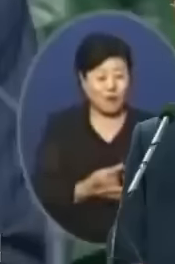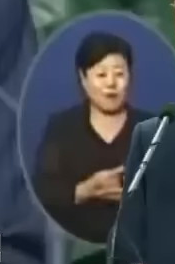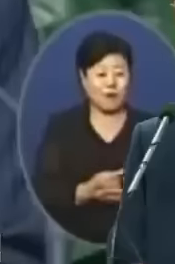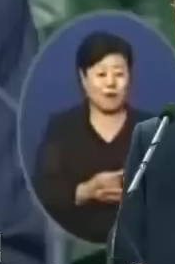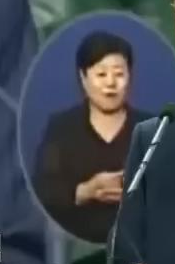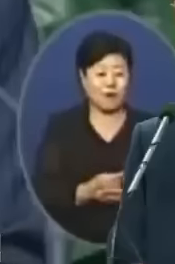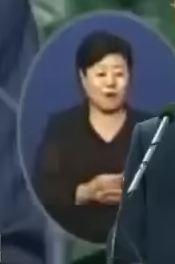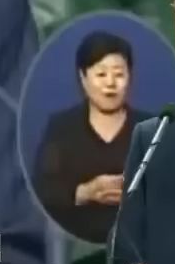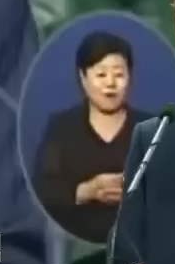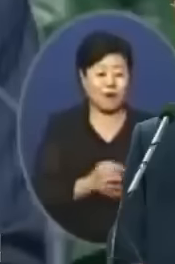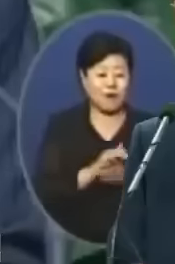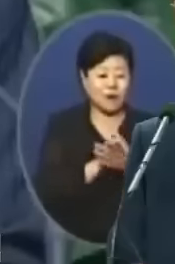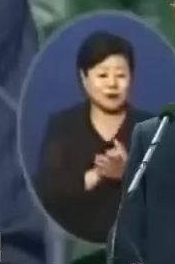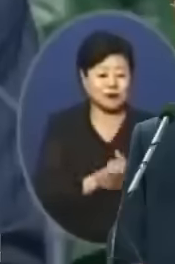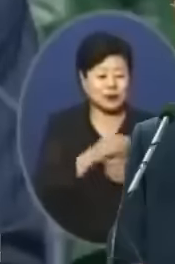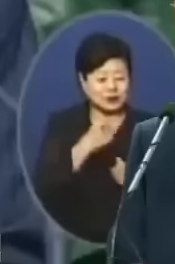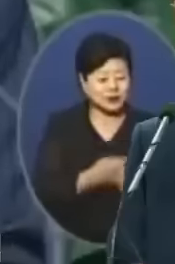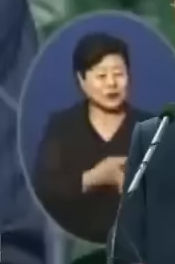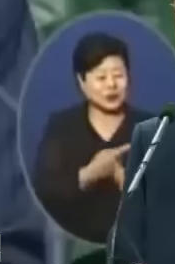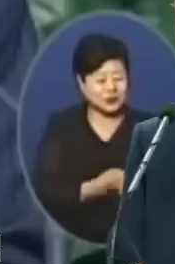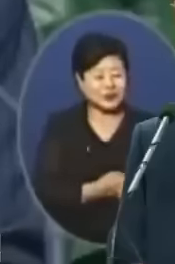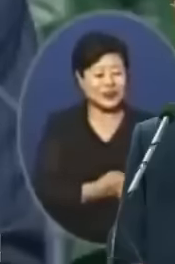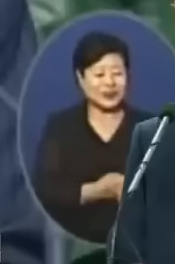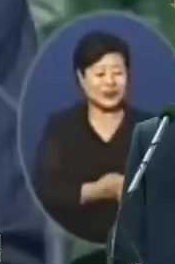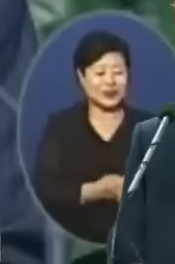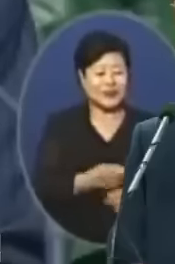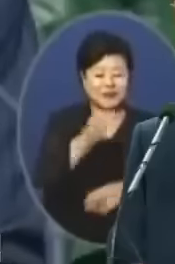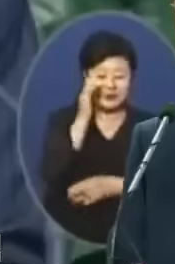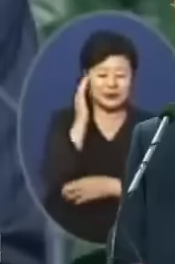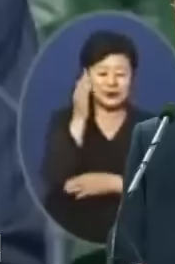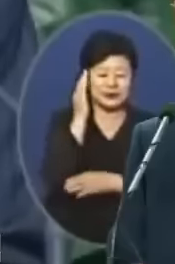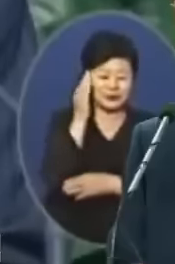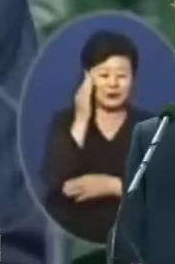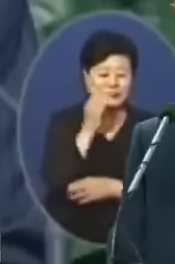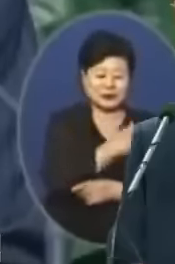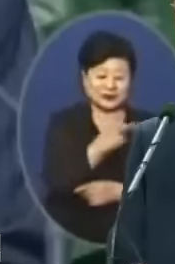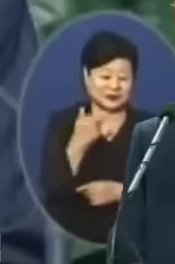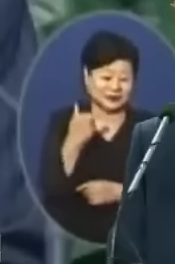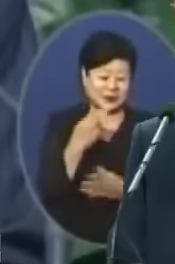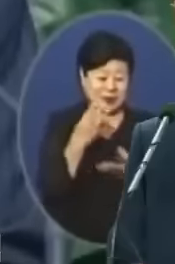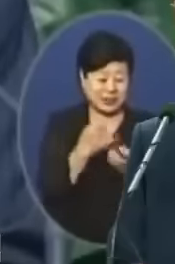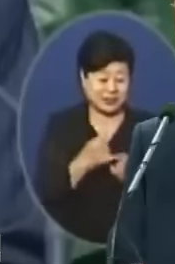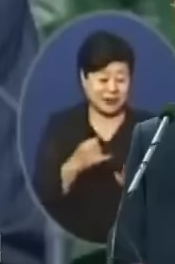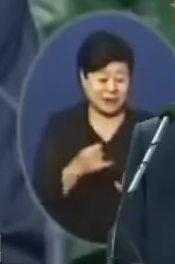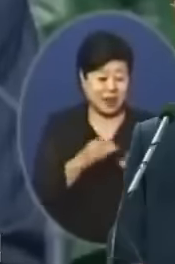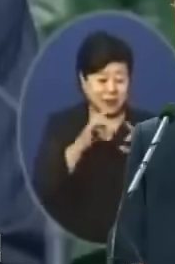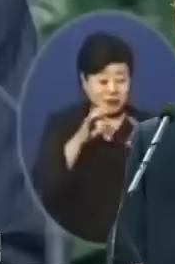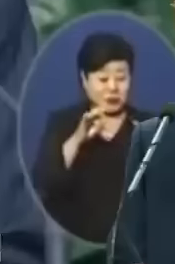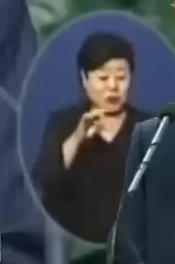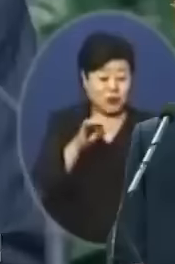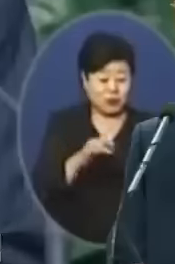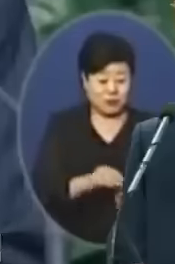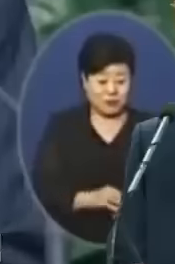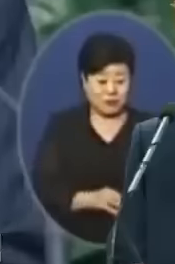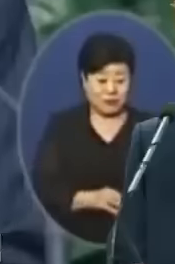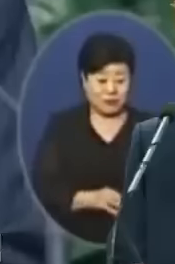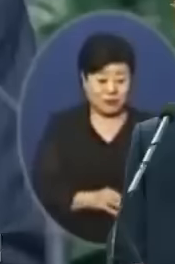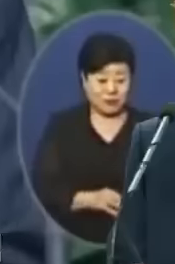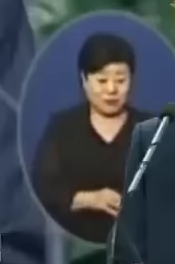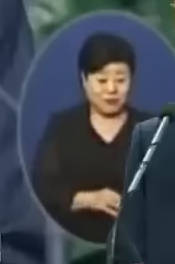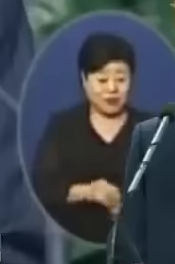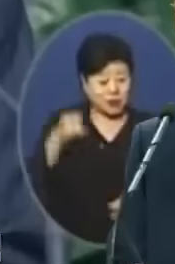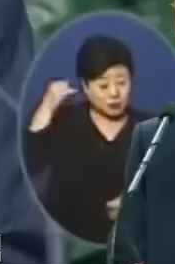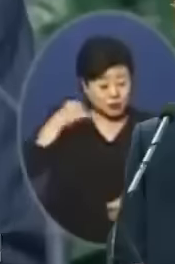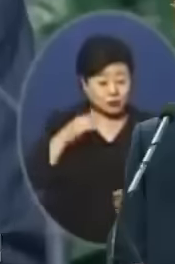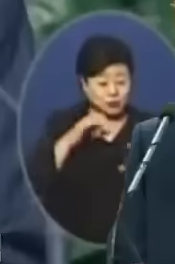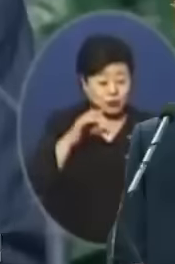기회의 문이 열리고 자연히 자기가 나가서 말씀을 통하여 크게 많은 사람에게 복음을 증가하여 내지 선교에